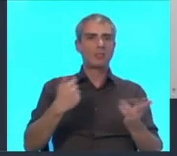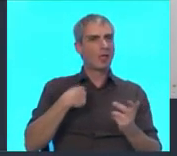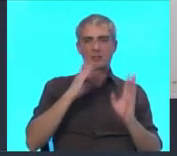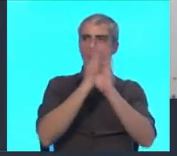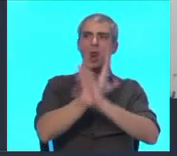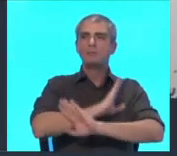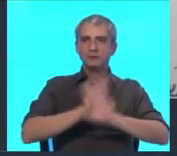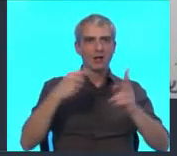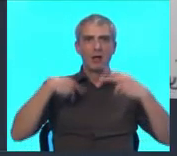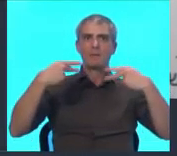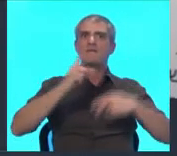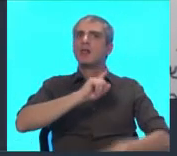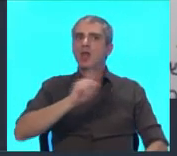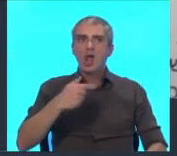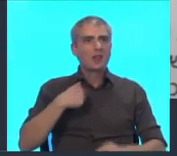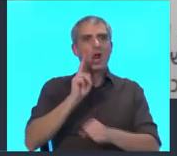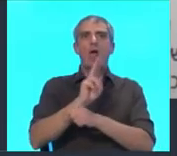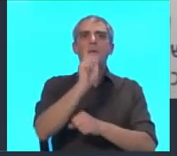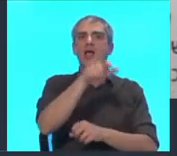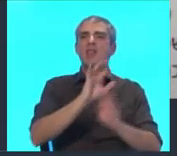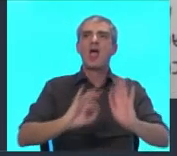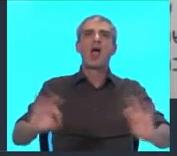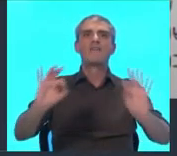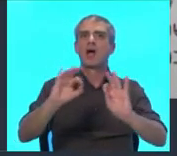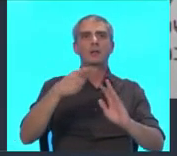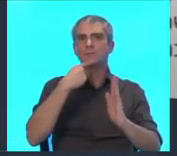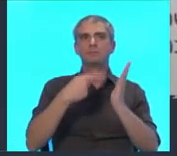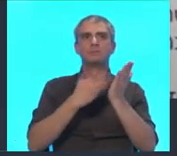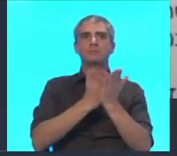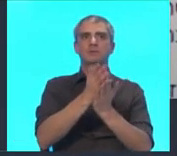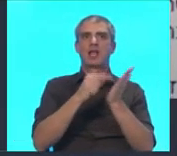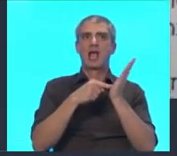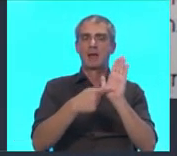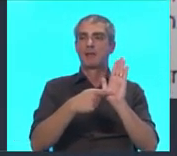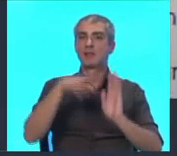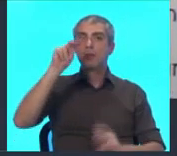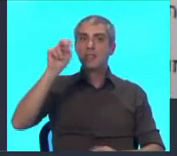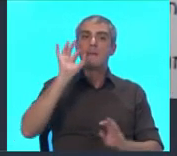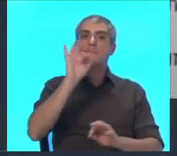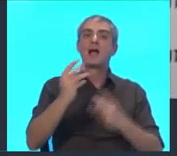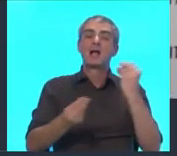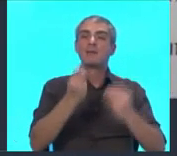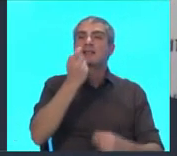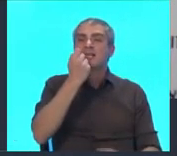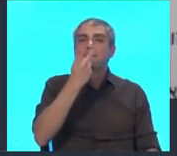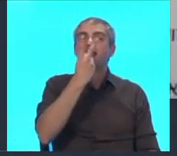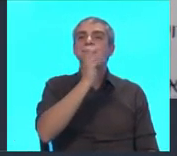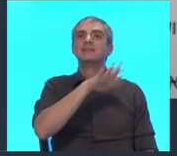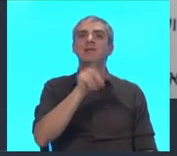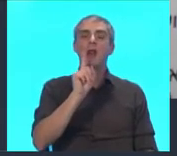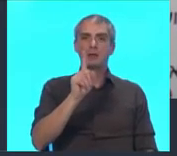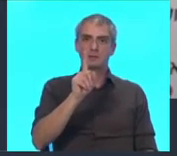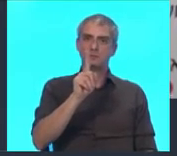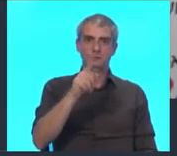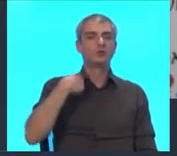אני לא מפחד, אני לא מגן יותר על אף אחד מפני האמת. מנחם פגע מינית בכמעט 20 ילדים שידוע